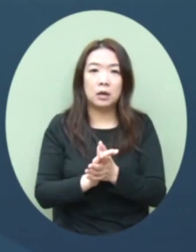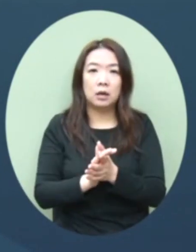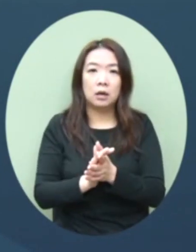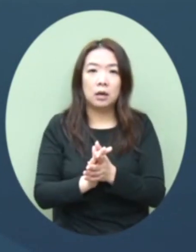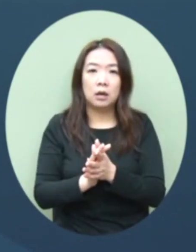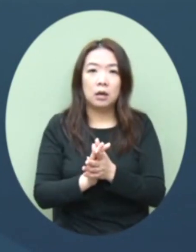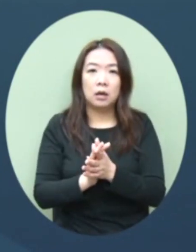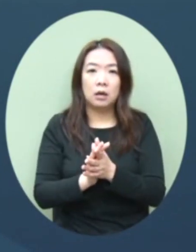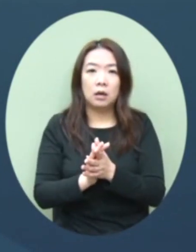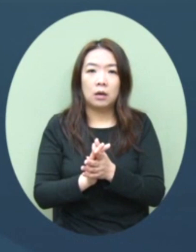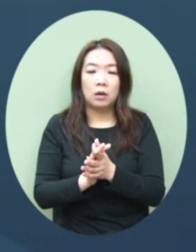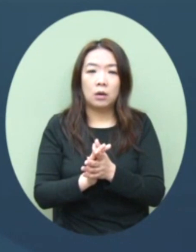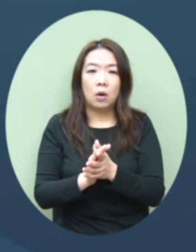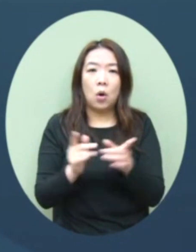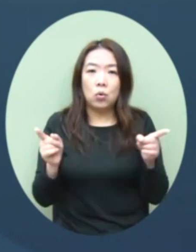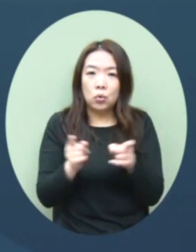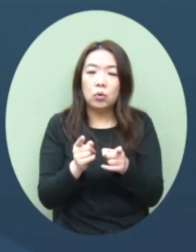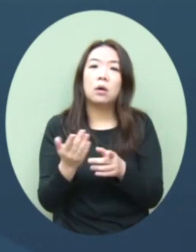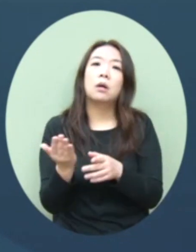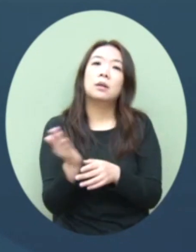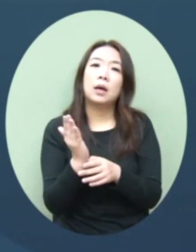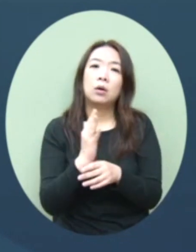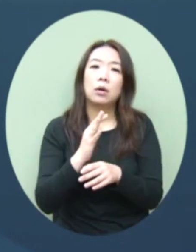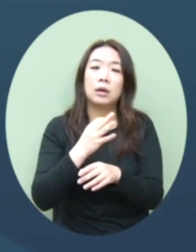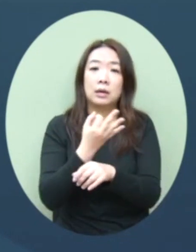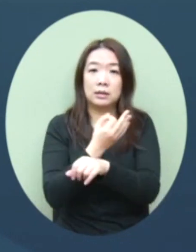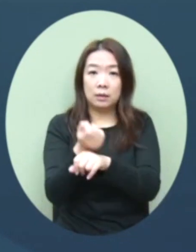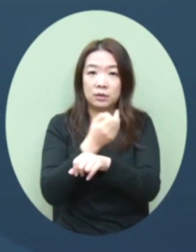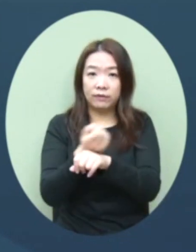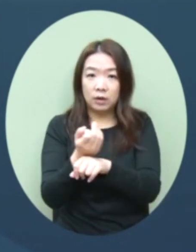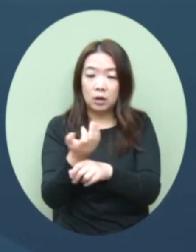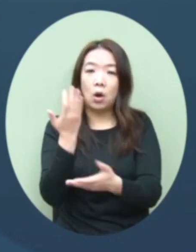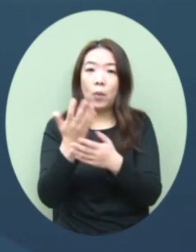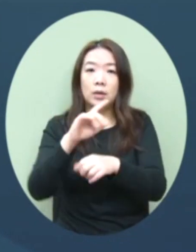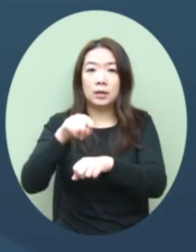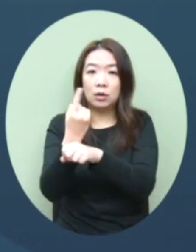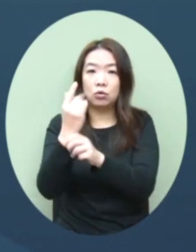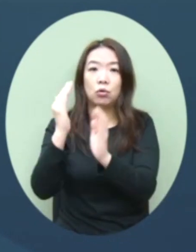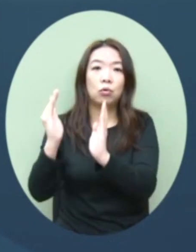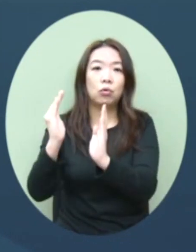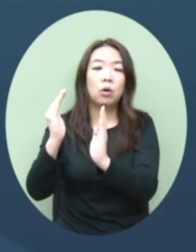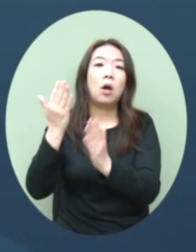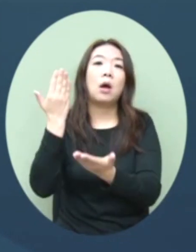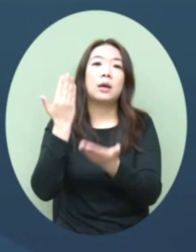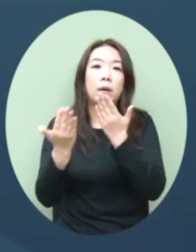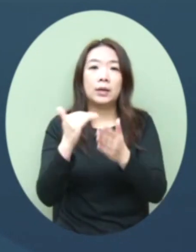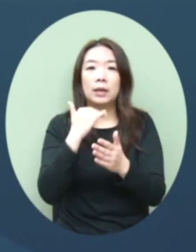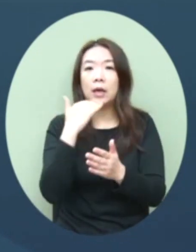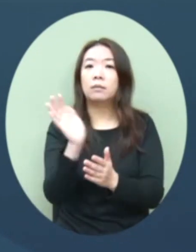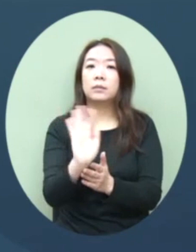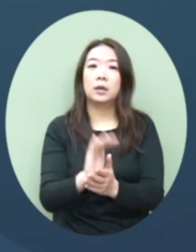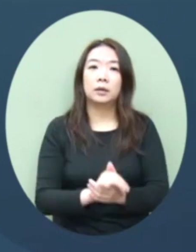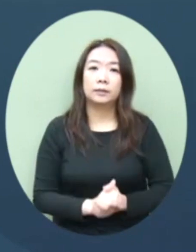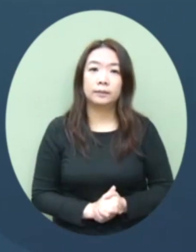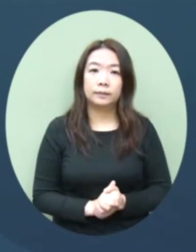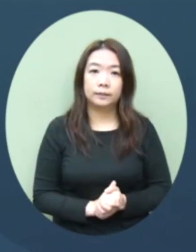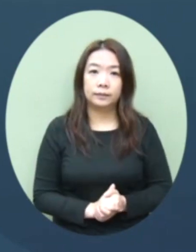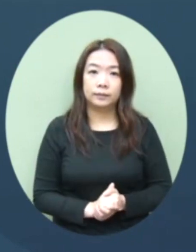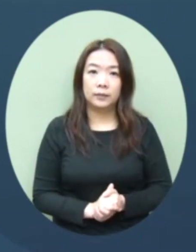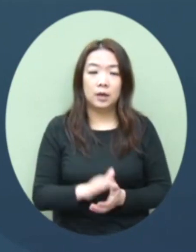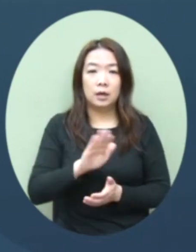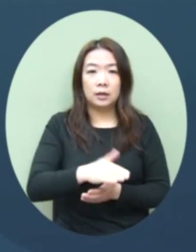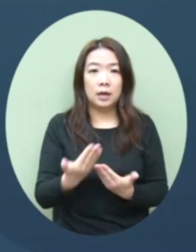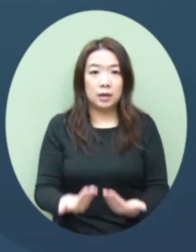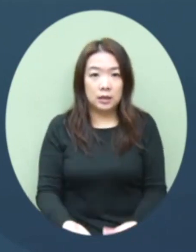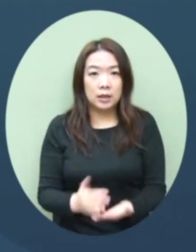缩减到半个小时有些是一个小时之内甚至有些也是零等候时间但是